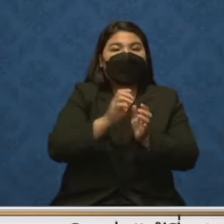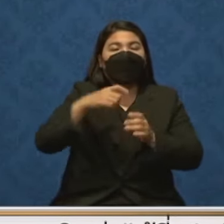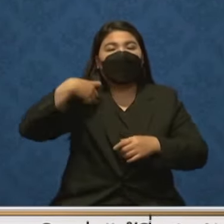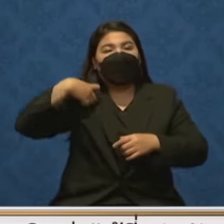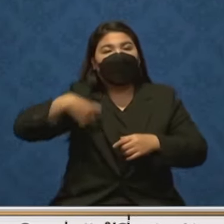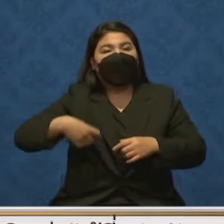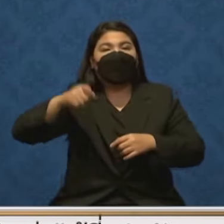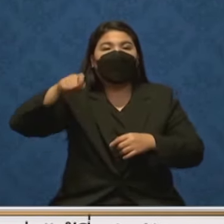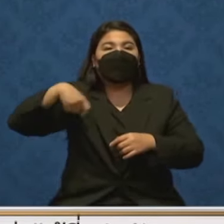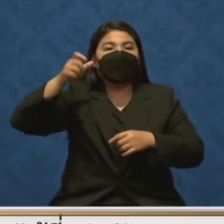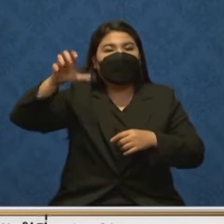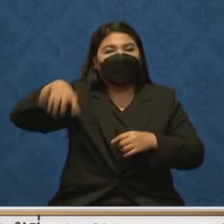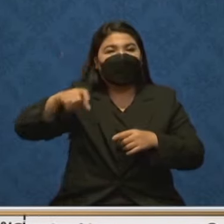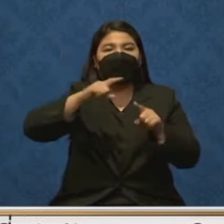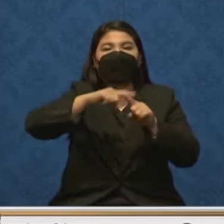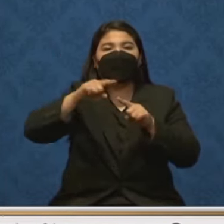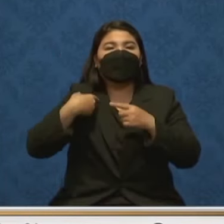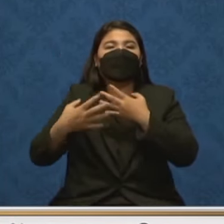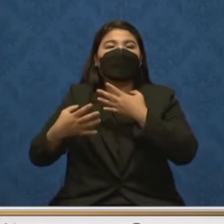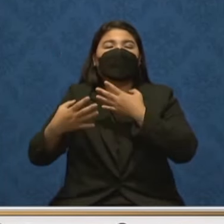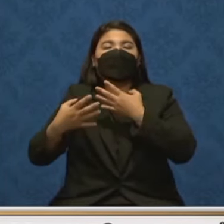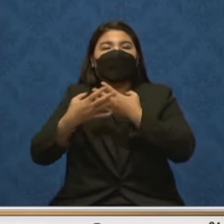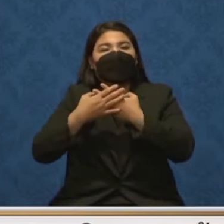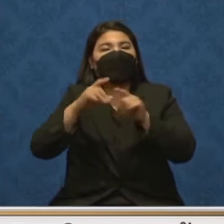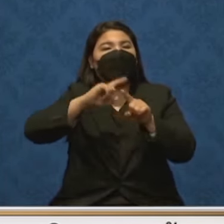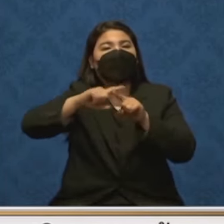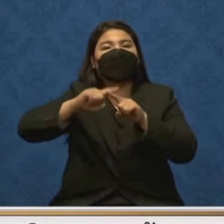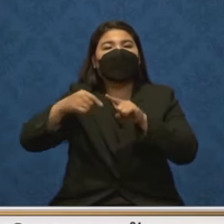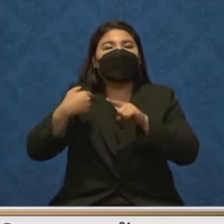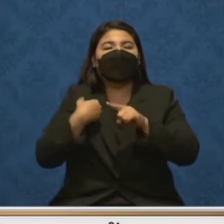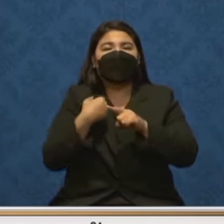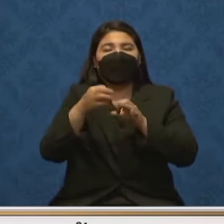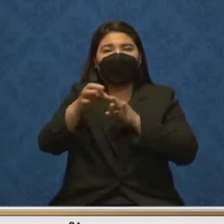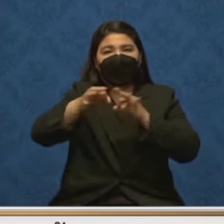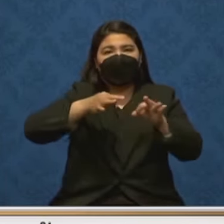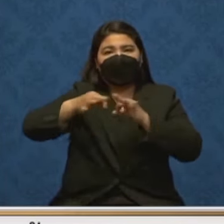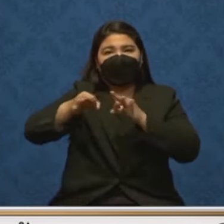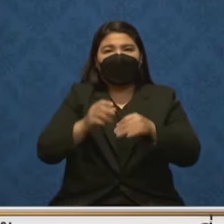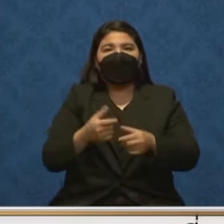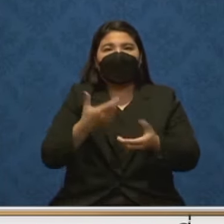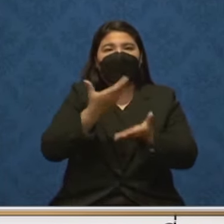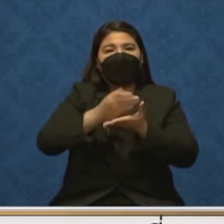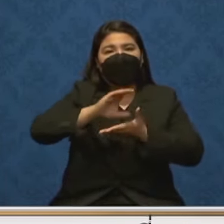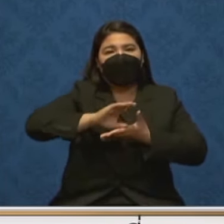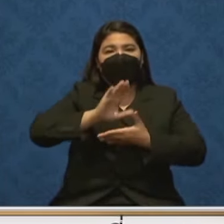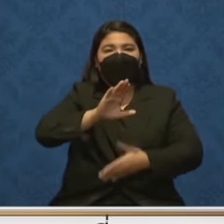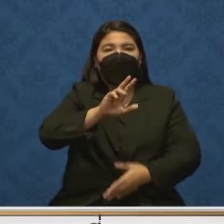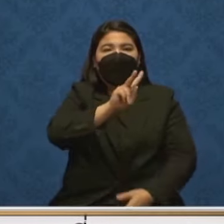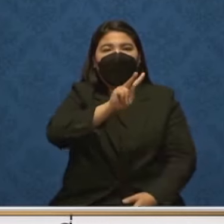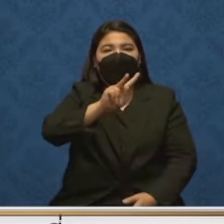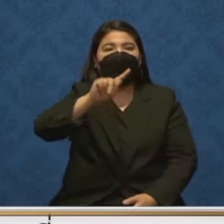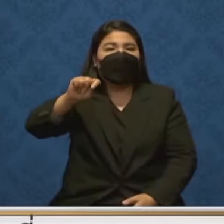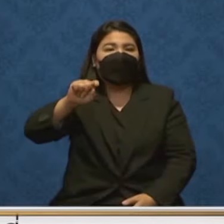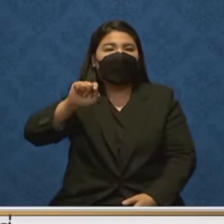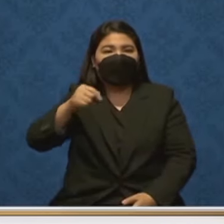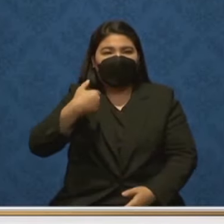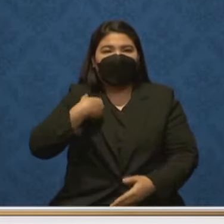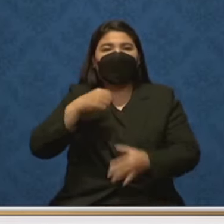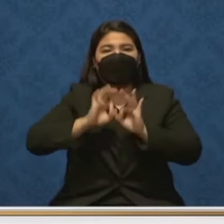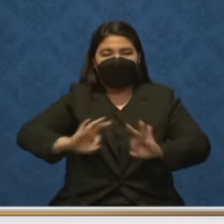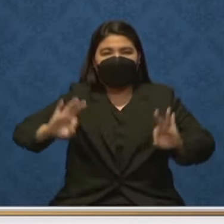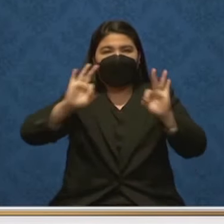ไปจนถึงเรือนจำค่ะรวมทั้งจะอภิปรายไปถึงงบของกกต.ด้วยองค์กรที่มีความสำคัญกับการเลือก